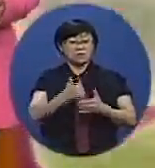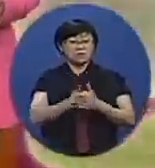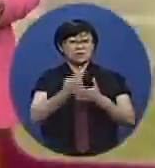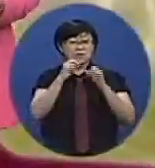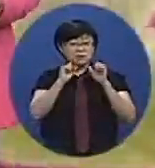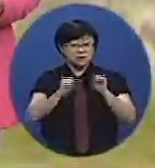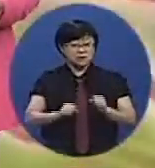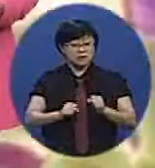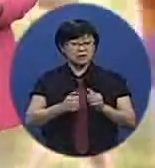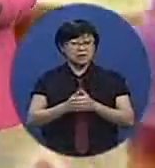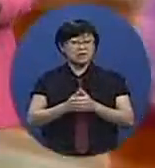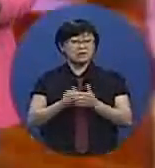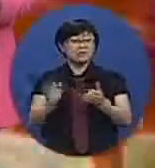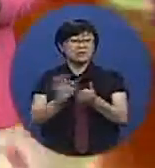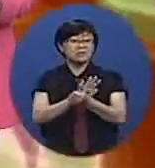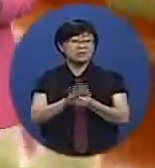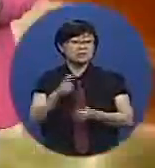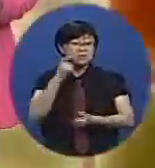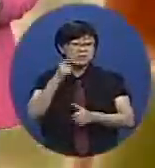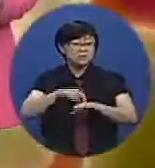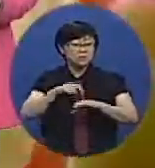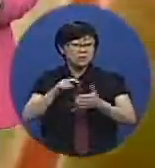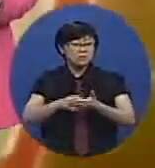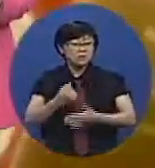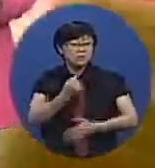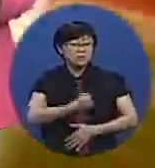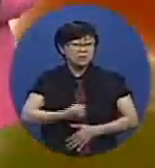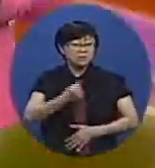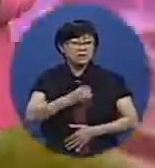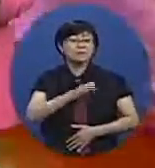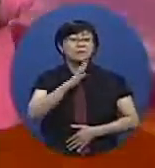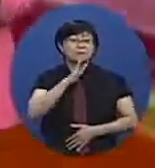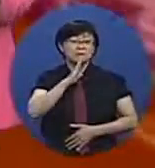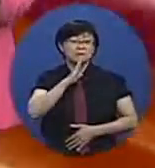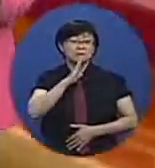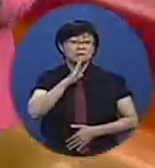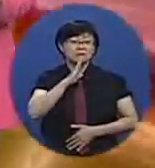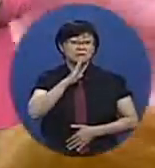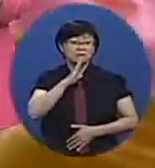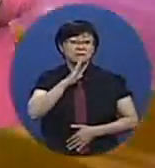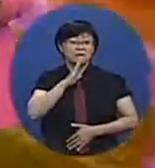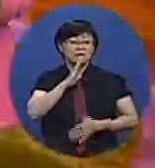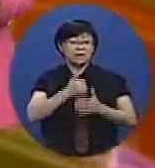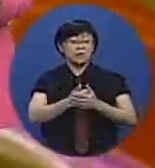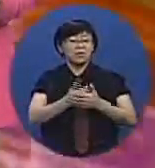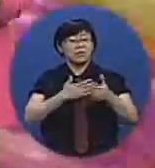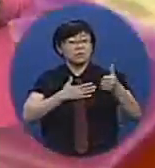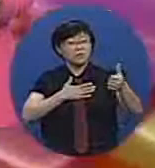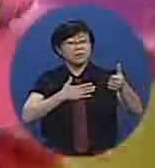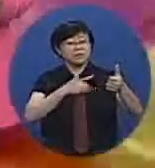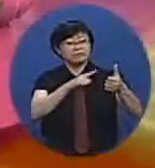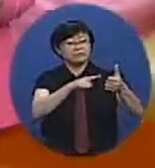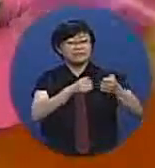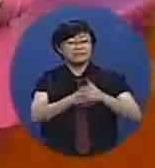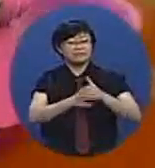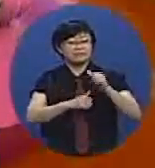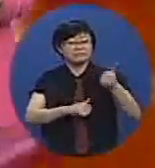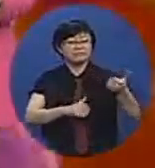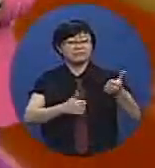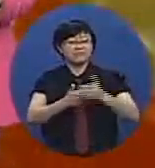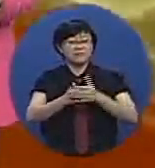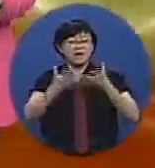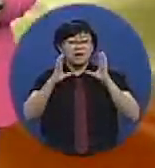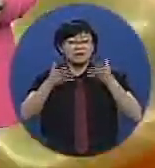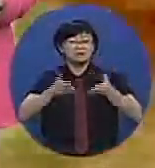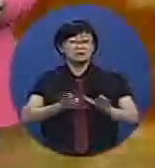생전에 내가 못한 게 내가 너무너무 가슴이 한이 되고 또 애들 아빠한테 내가 그때는 애들 키우고